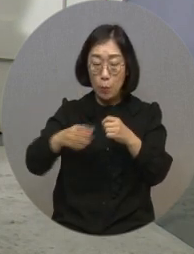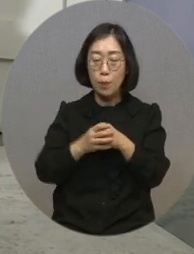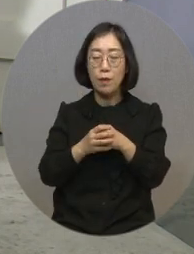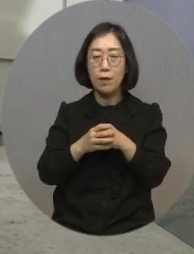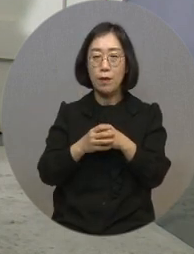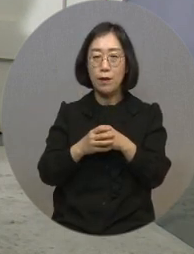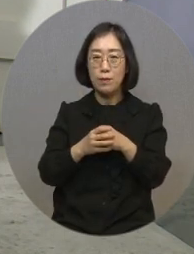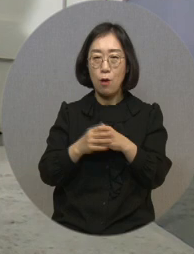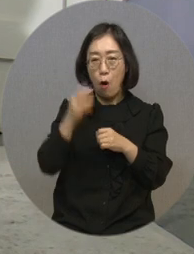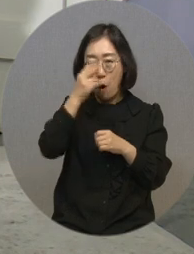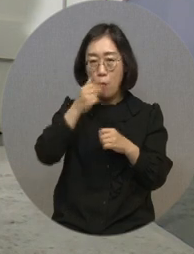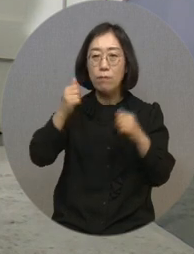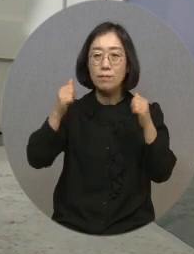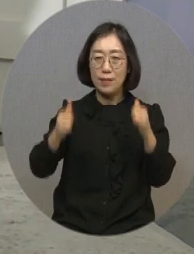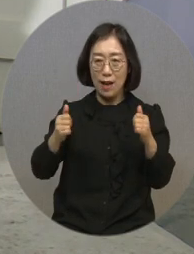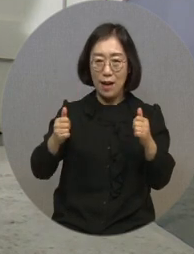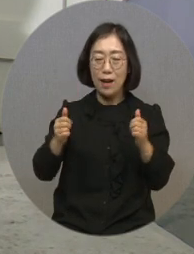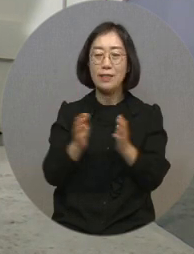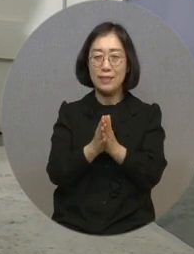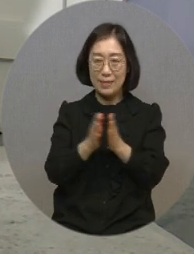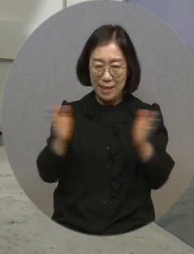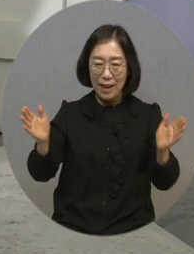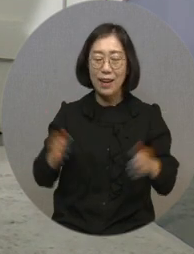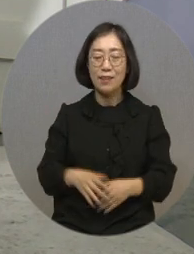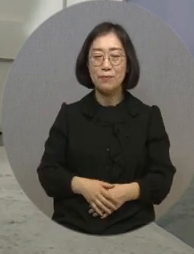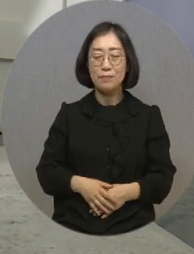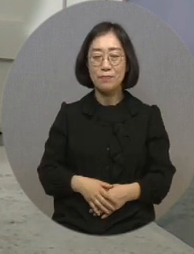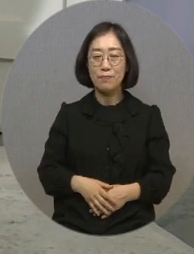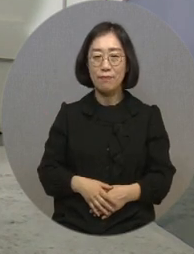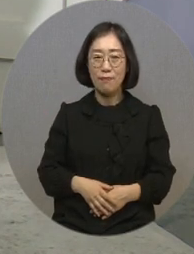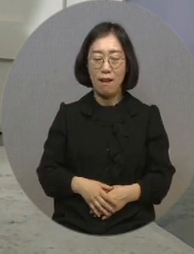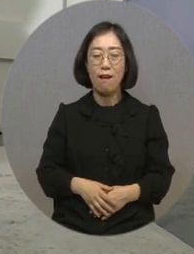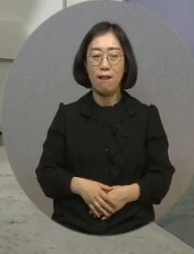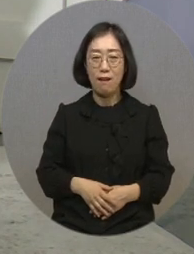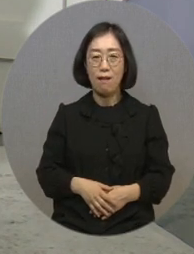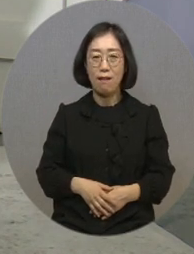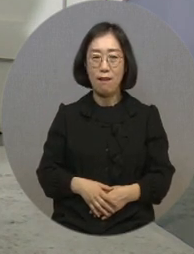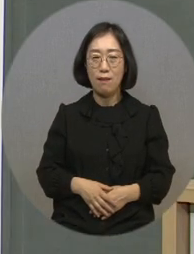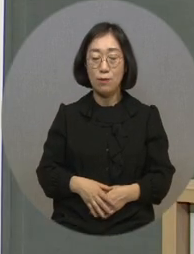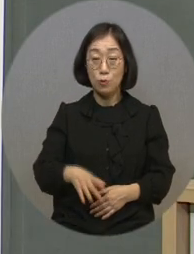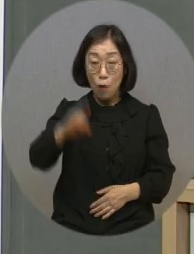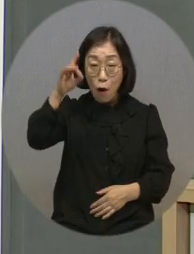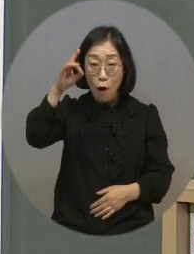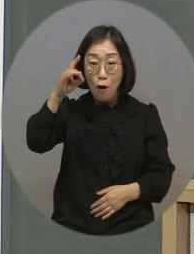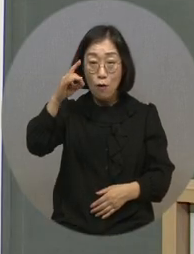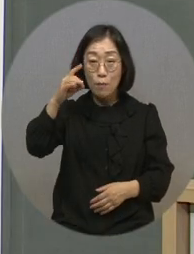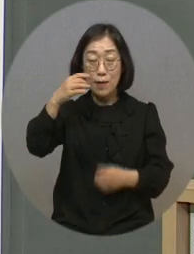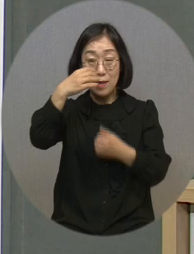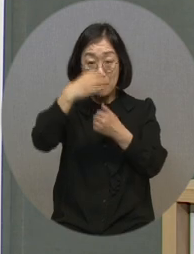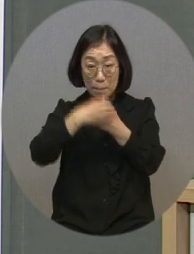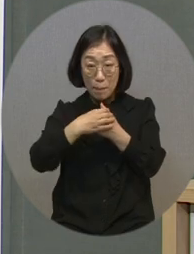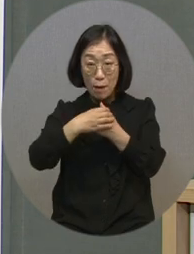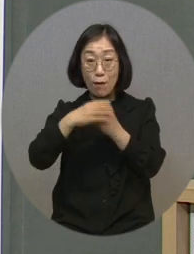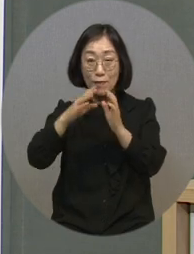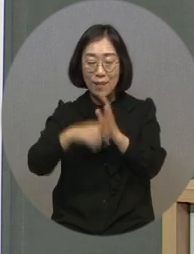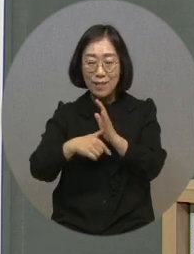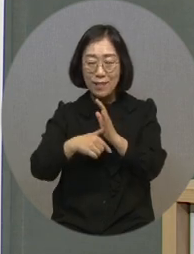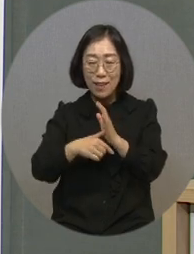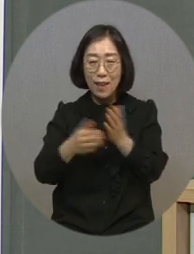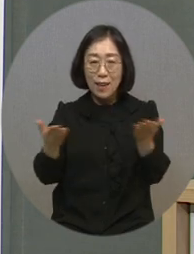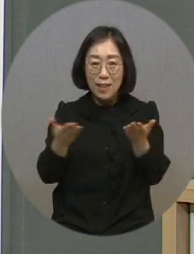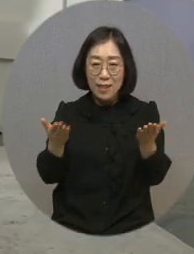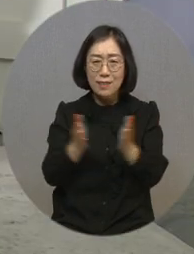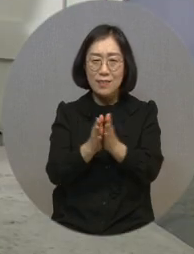이제 시작하게 된 겁니다. 그래요. 거기 가서 첫 임지였을 때 기분이